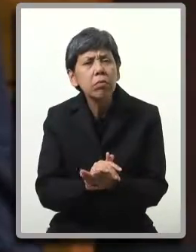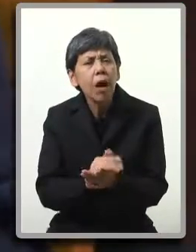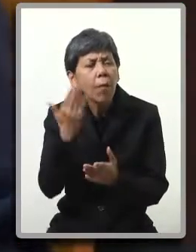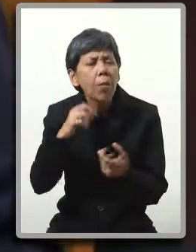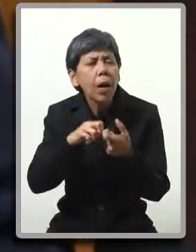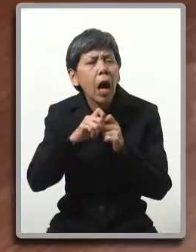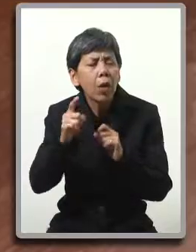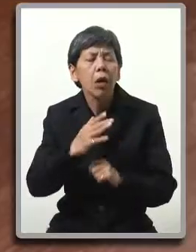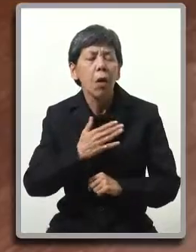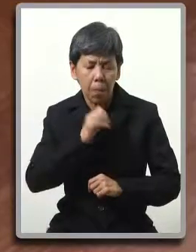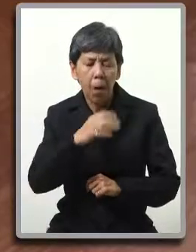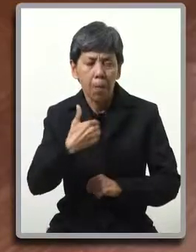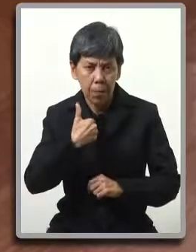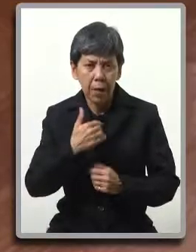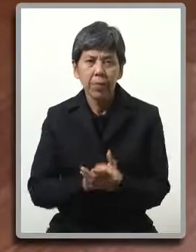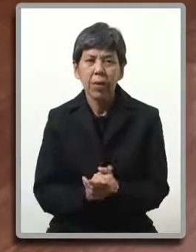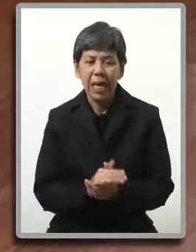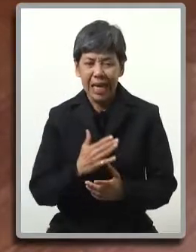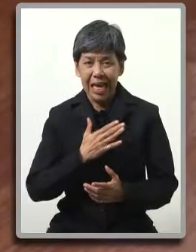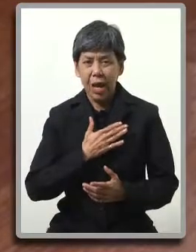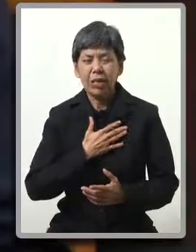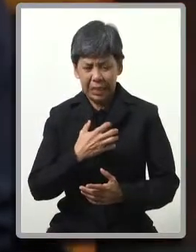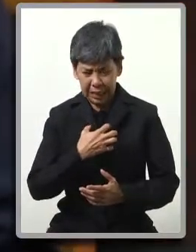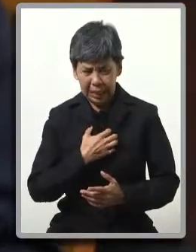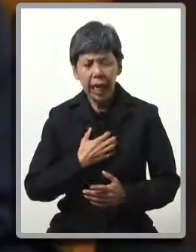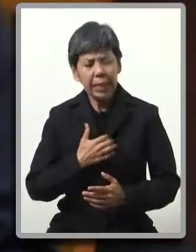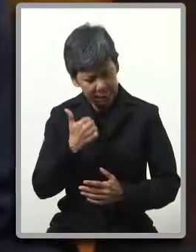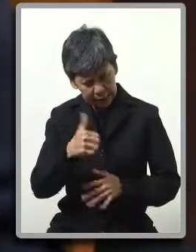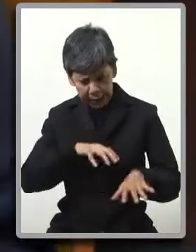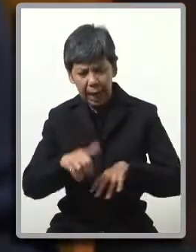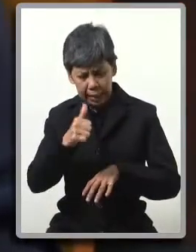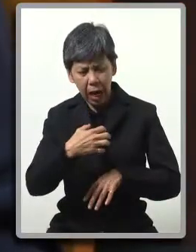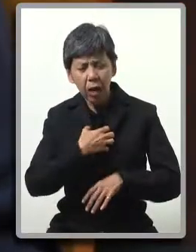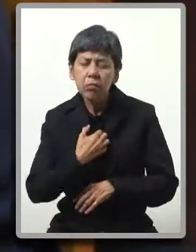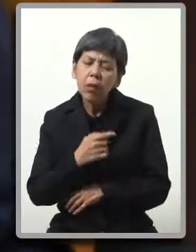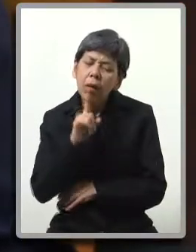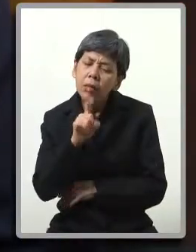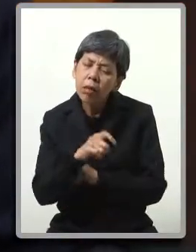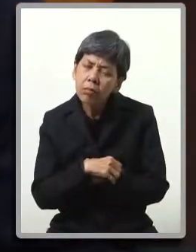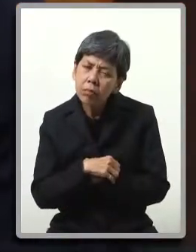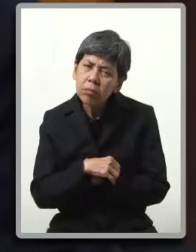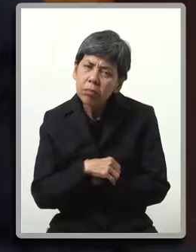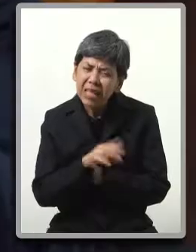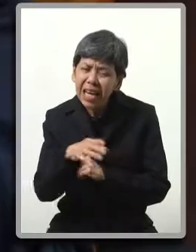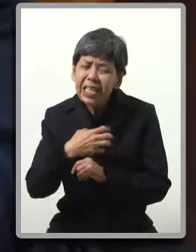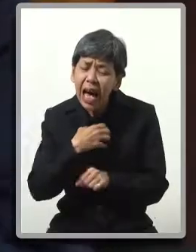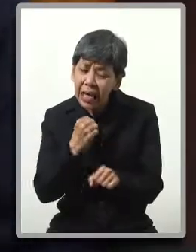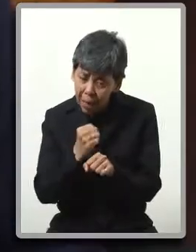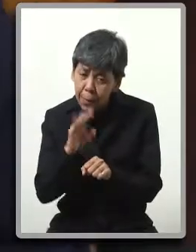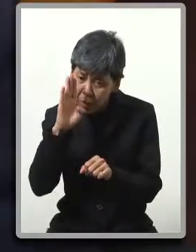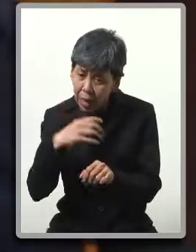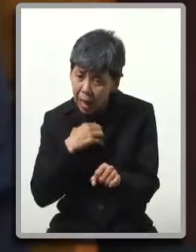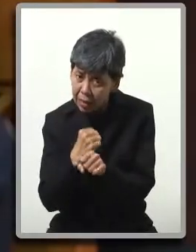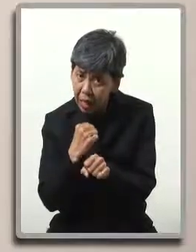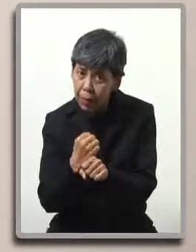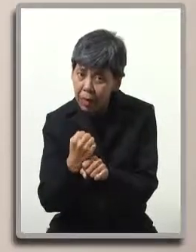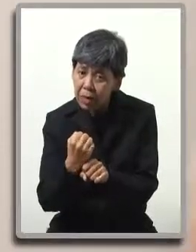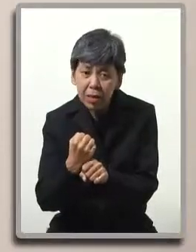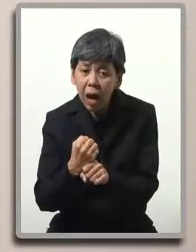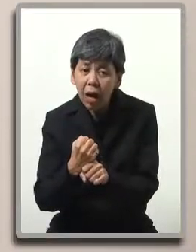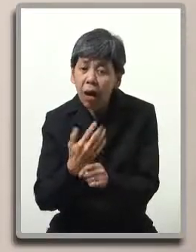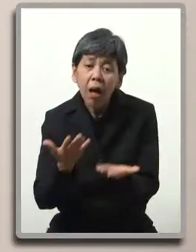ทำไมอ่ะในอดีตเขาบอกว่าอย่างนี้เขาบอกว่าเขาอะอยากจะเป็นคนดีผมถามเขาตั้งแต่ครั้งแรกที่เจอตกลงอยากทำธุรกิจไหมเนี่ย